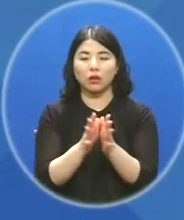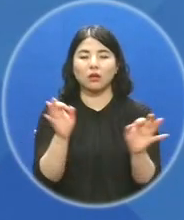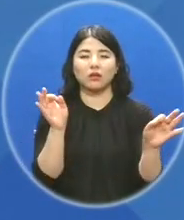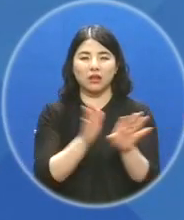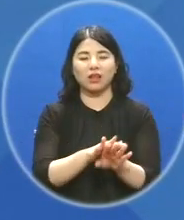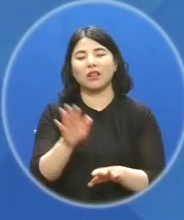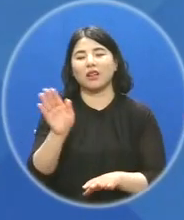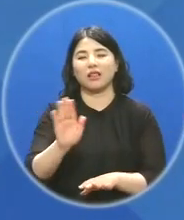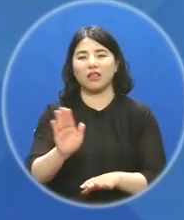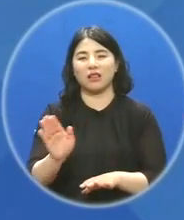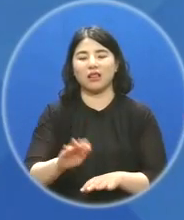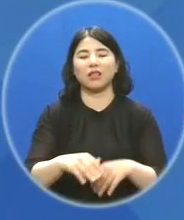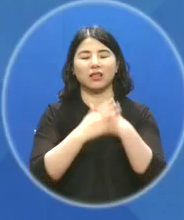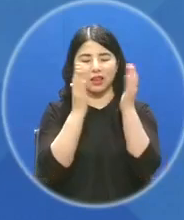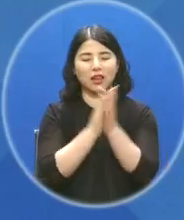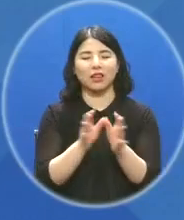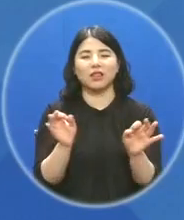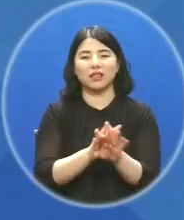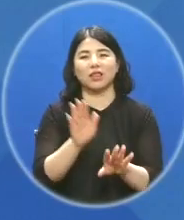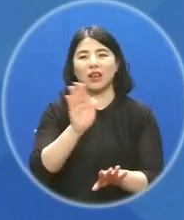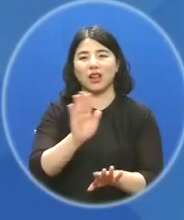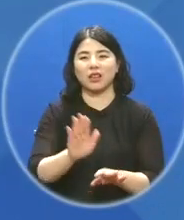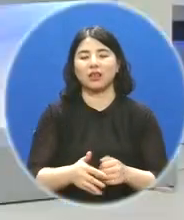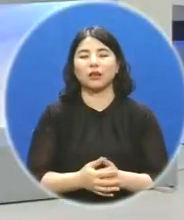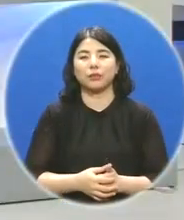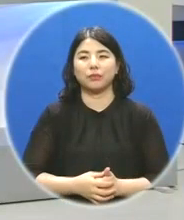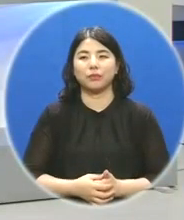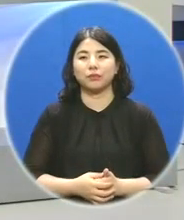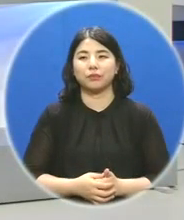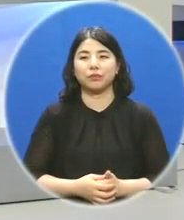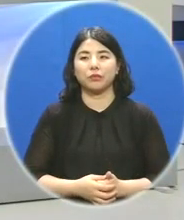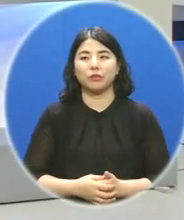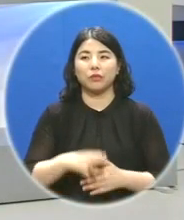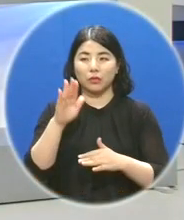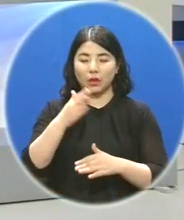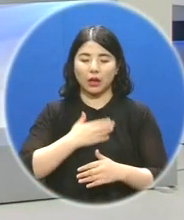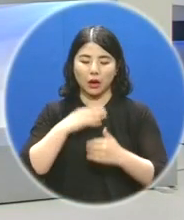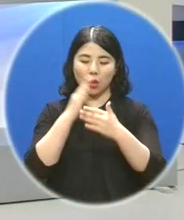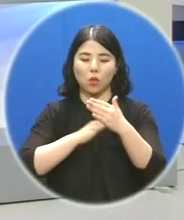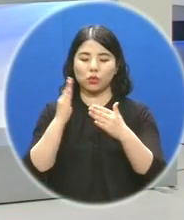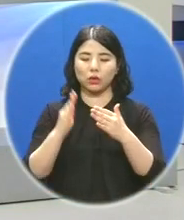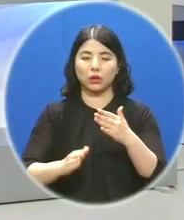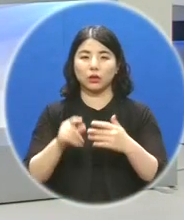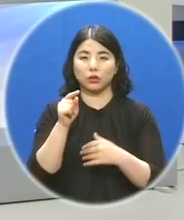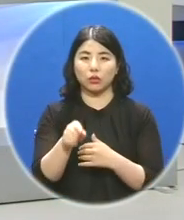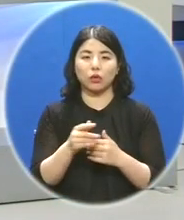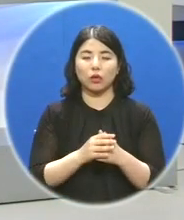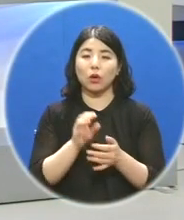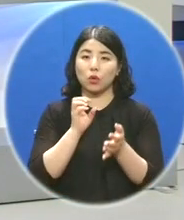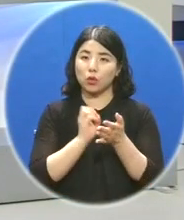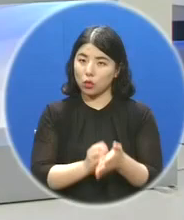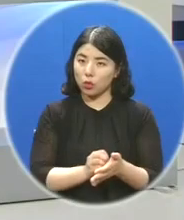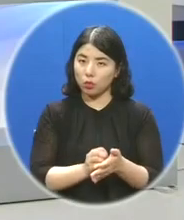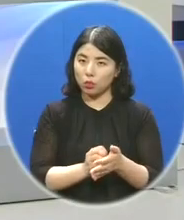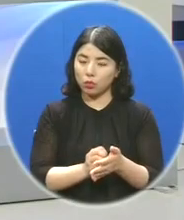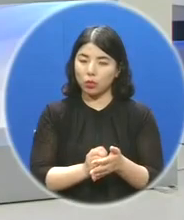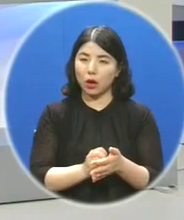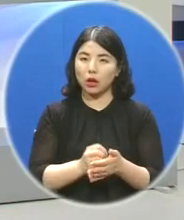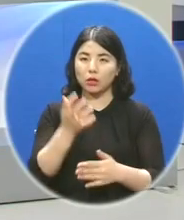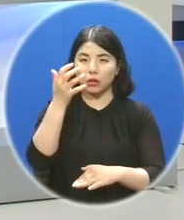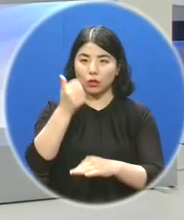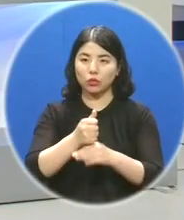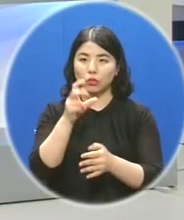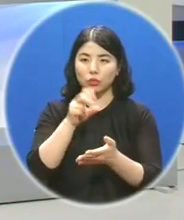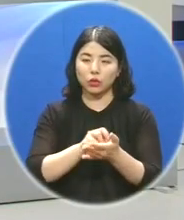있는 건 아니죠. 예예. 다 그러니까, 생략돼 있는 건 아니죠. 근데 후보 이런... 등록이 안 돼 있다는 게 저는 아... 공식적으로 그러니까 이거 도입하는 게